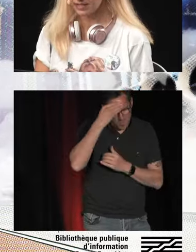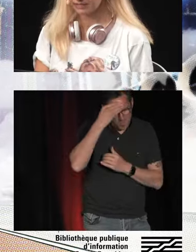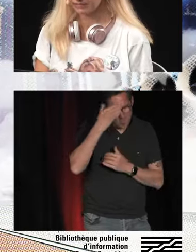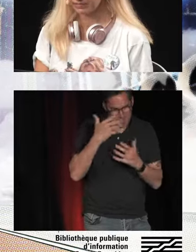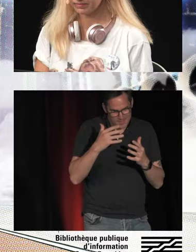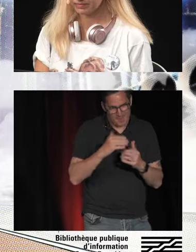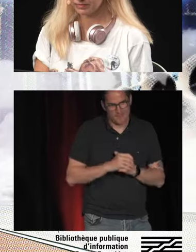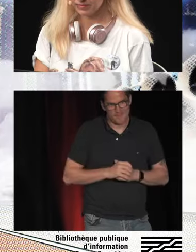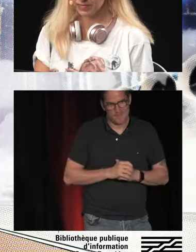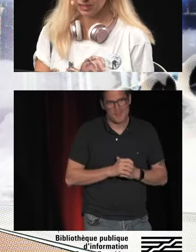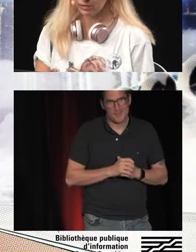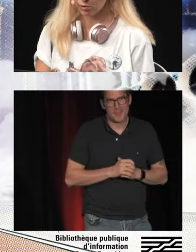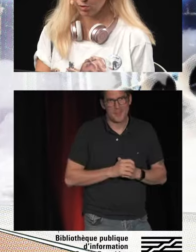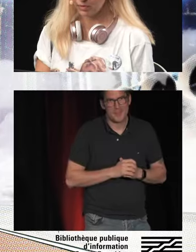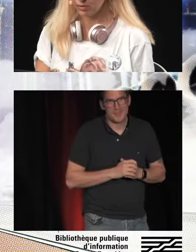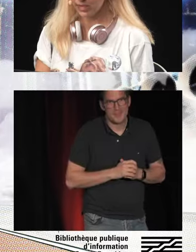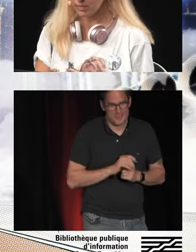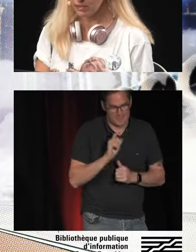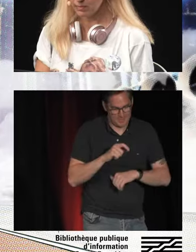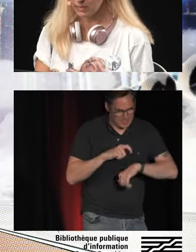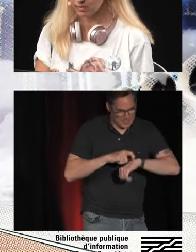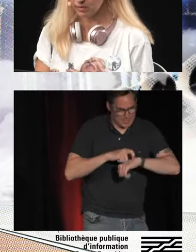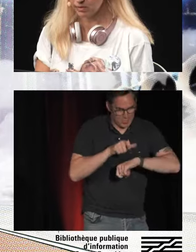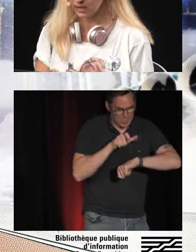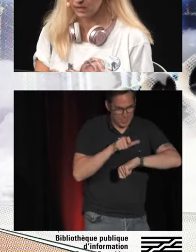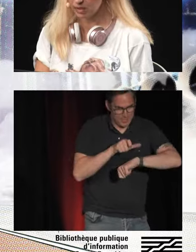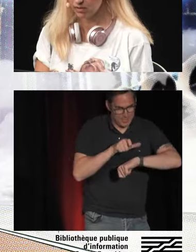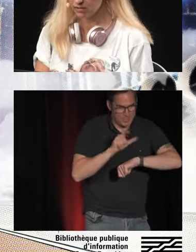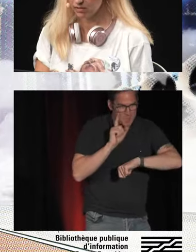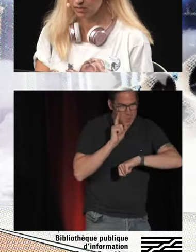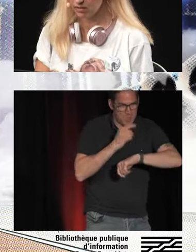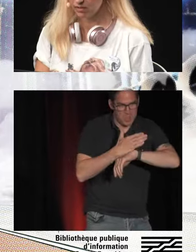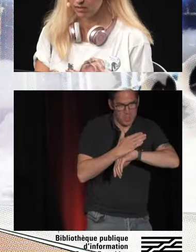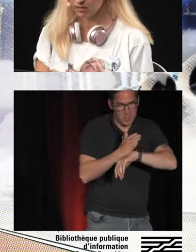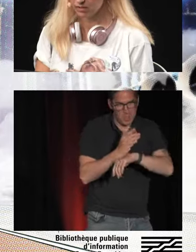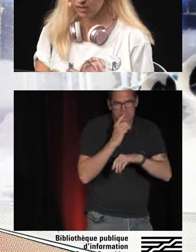Yes, yes. Faut que je surveille le timer quand même parce que terrible, hein.